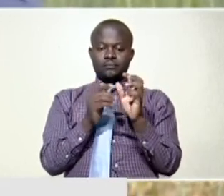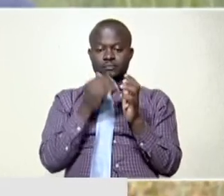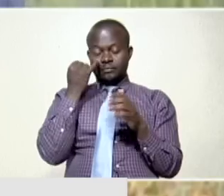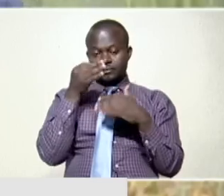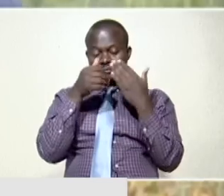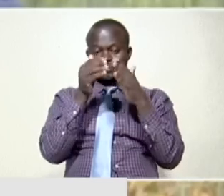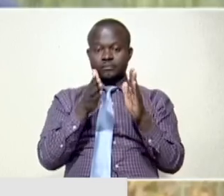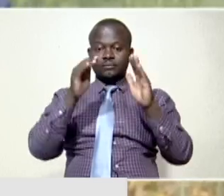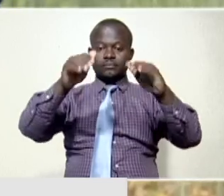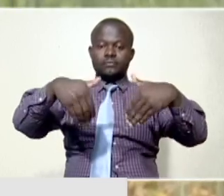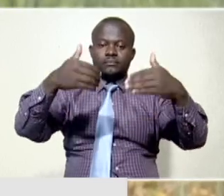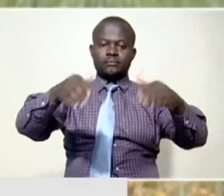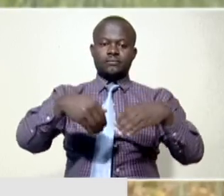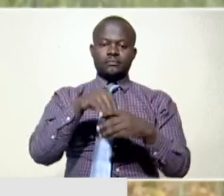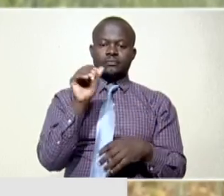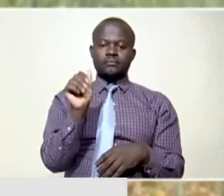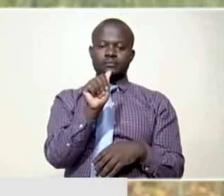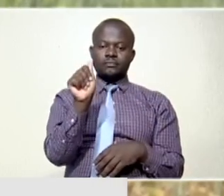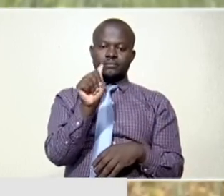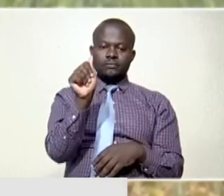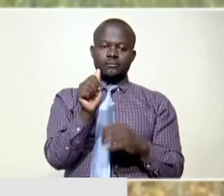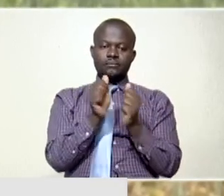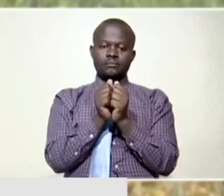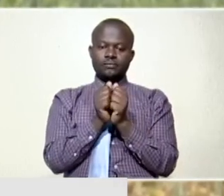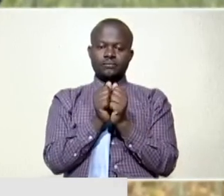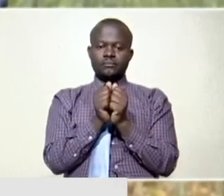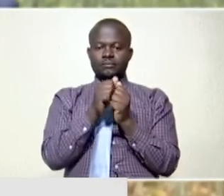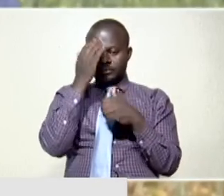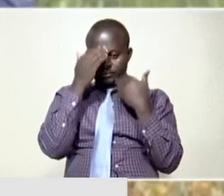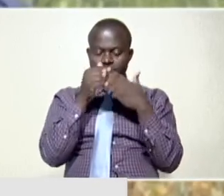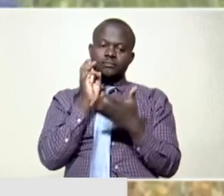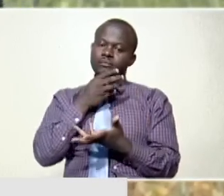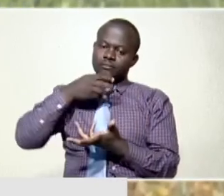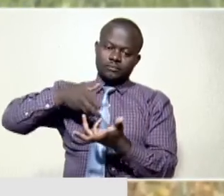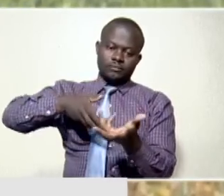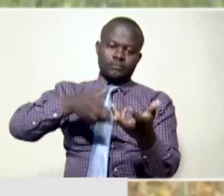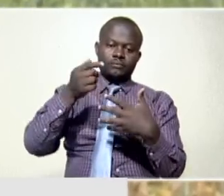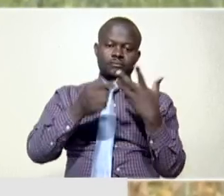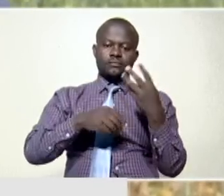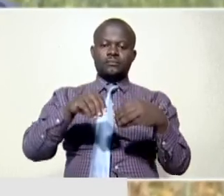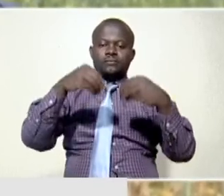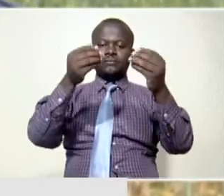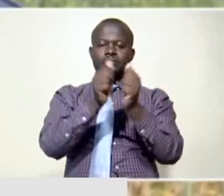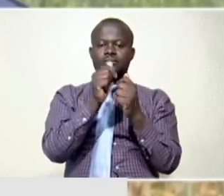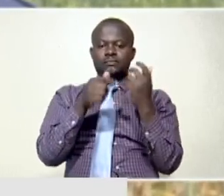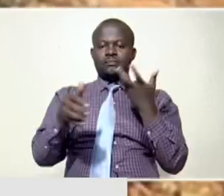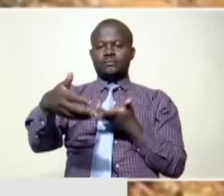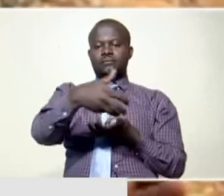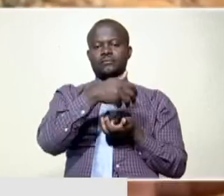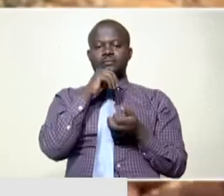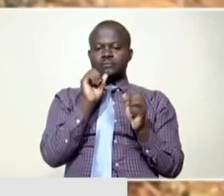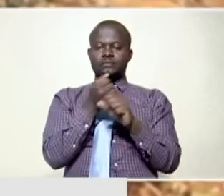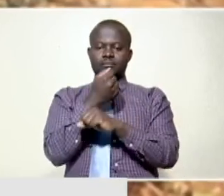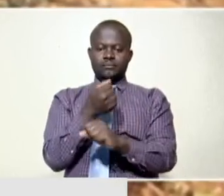umuntu ahinze ari 10 kugira ngo zuhire ibyo yatanze nibyo zasara ntago bizavamo.